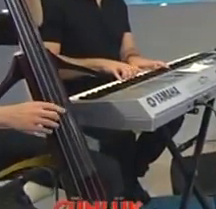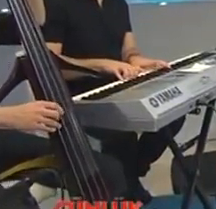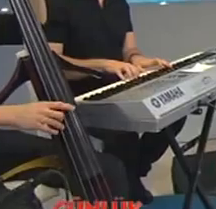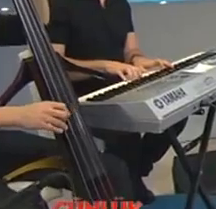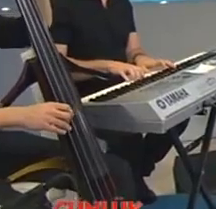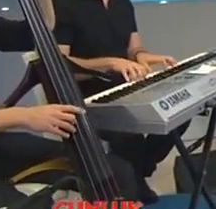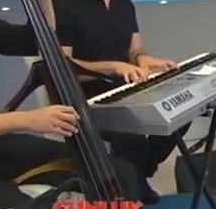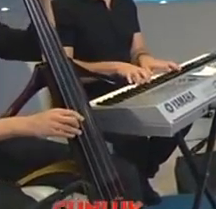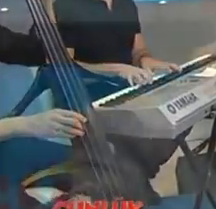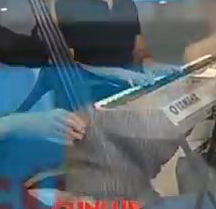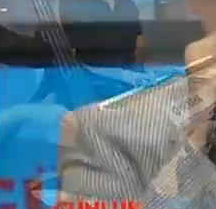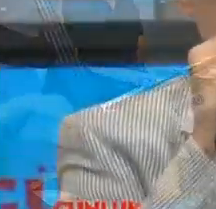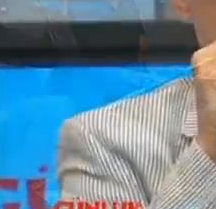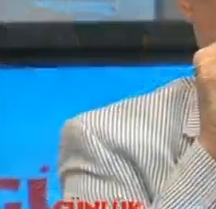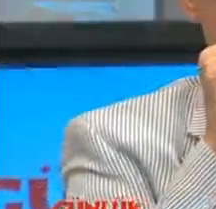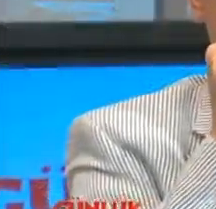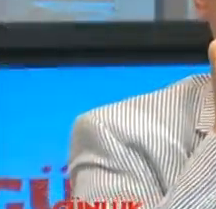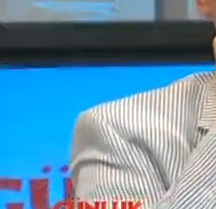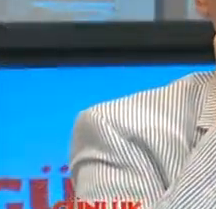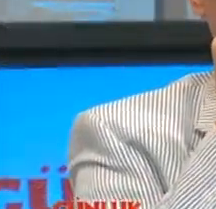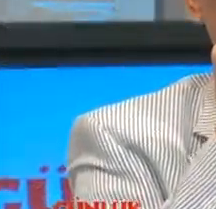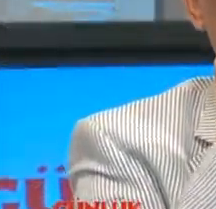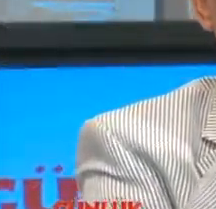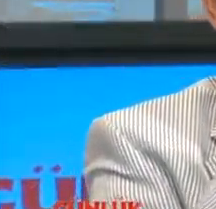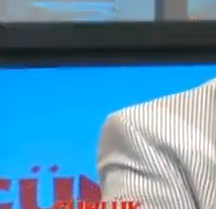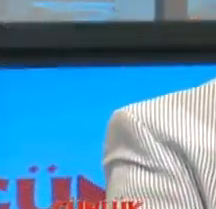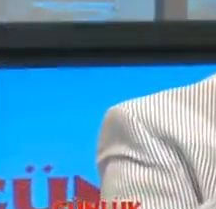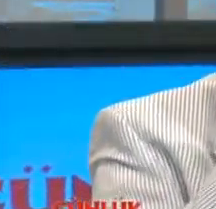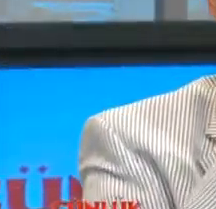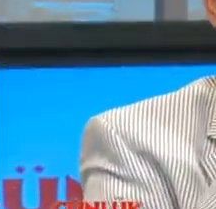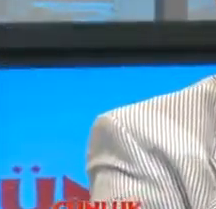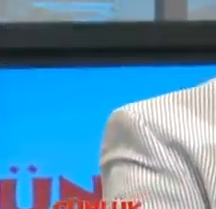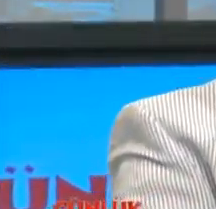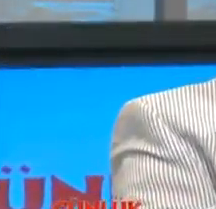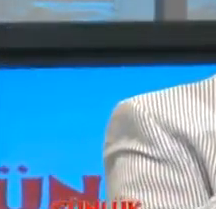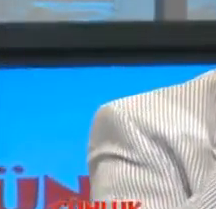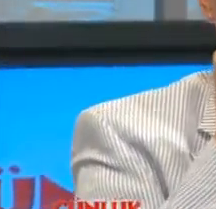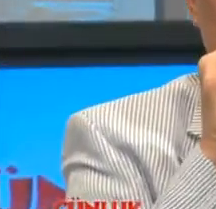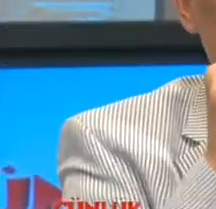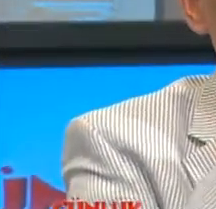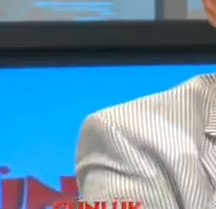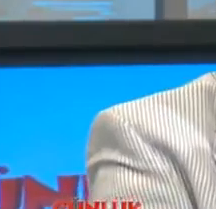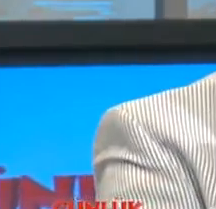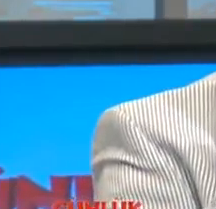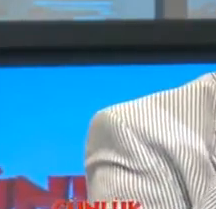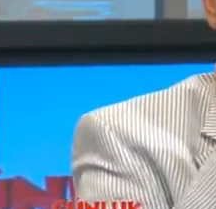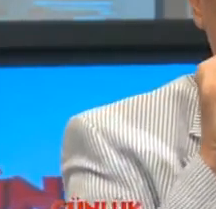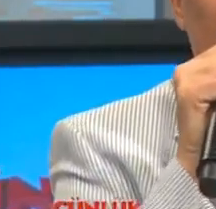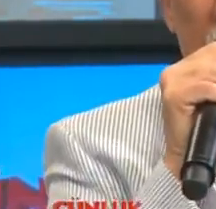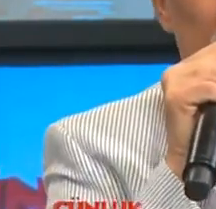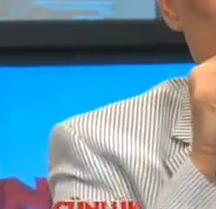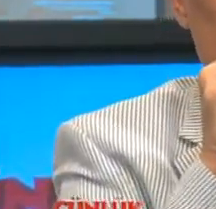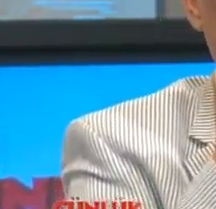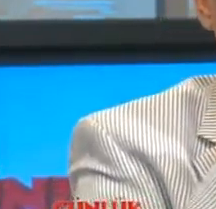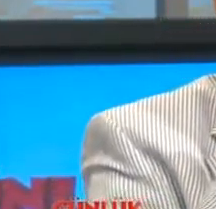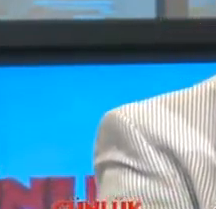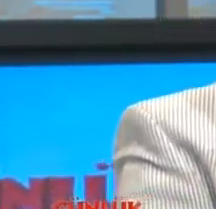yerinden. Çok seneler geçti çok, seneler geçti dönen yok,